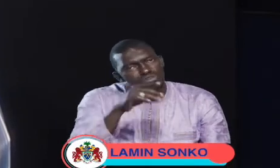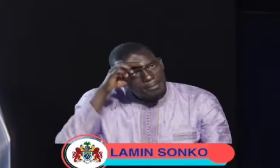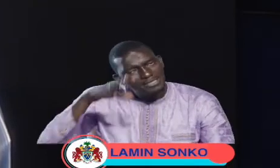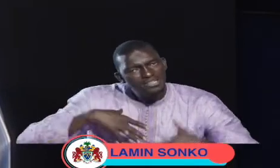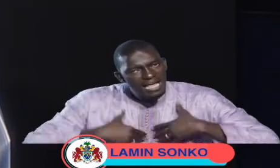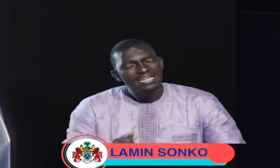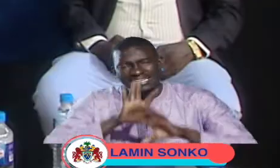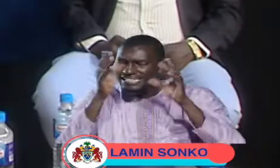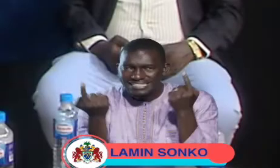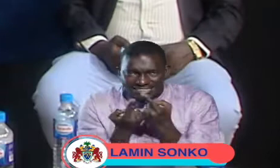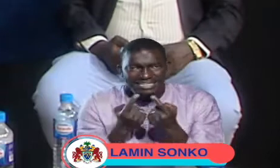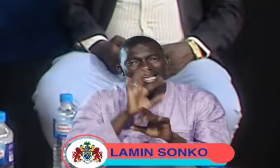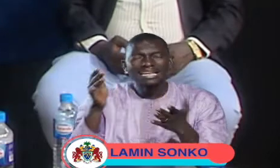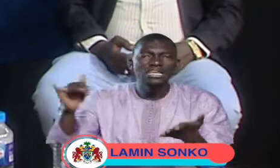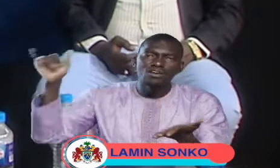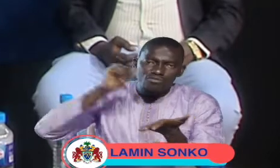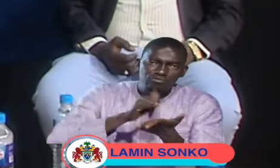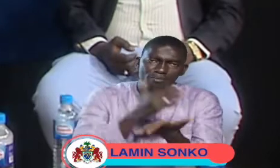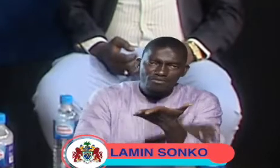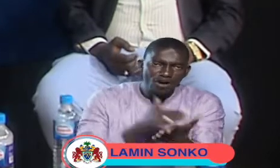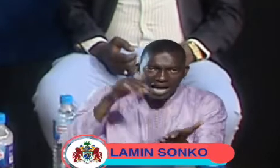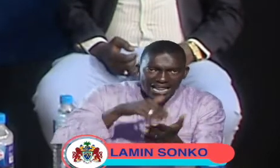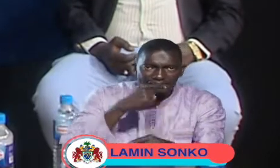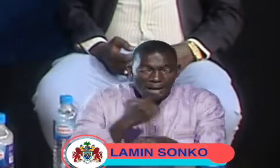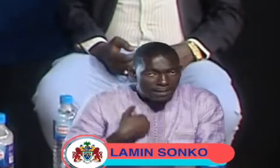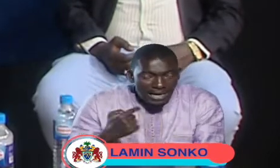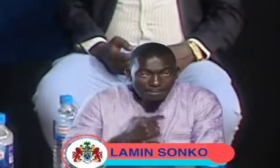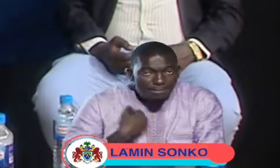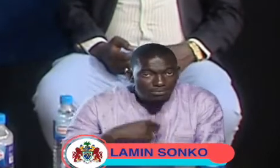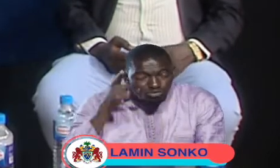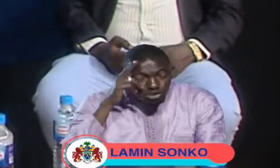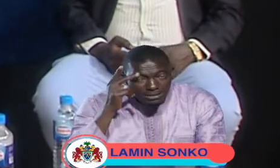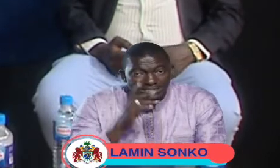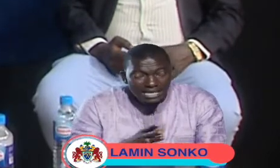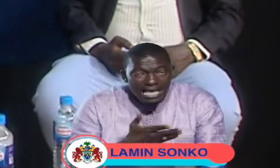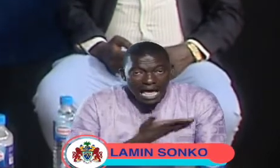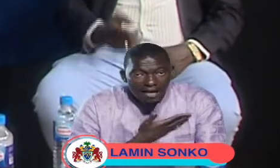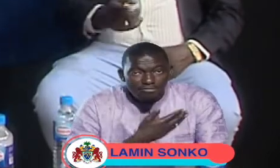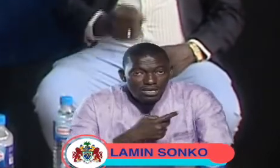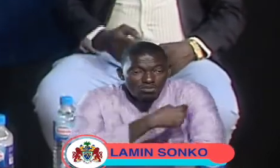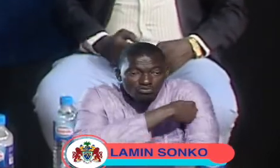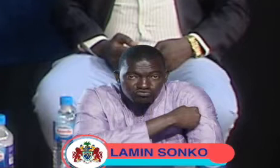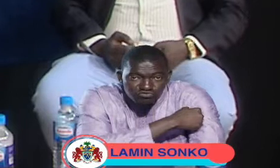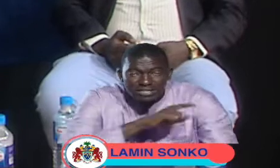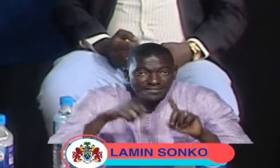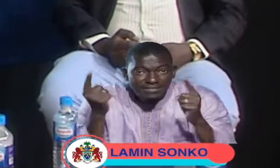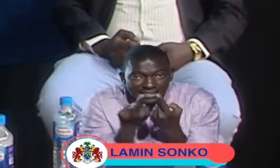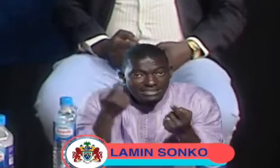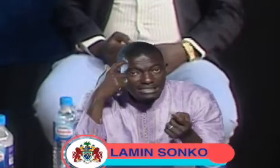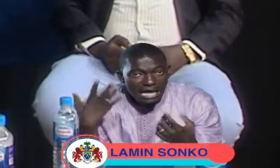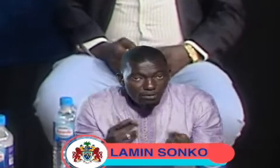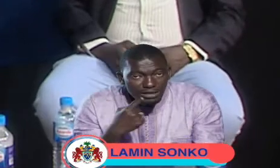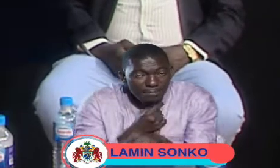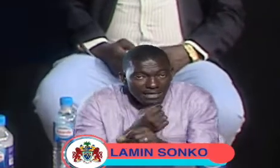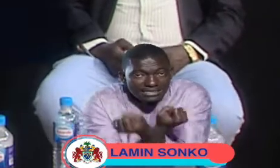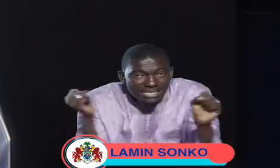of health anything plane bu ñow fogg na bagage yu ñow sa yu xamné ñow nañ jogé Jagma Foundation Alibaba yeb nañ ko légui